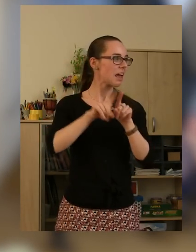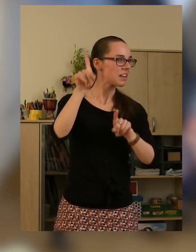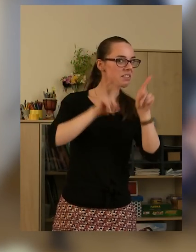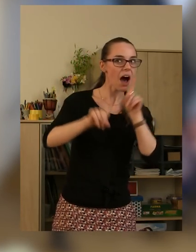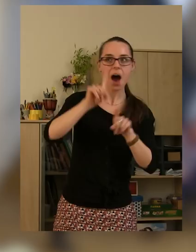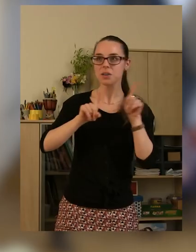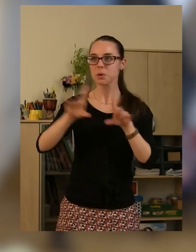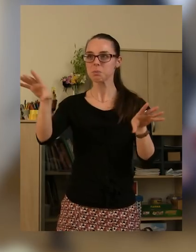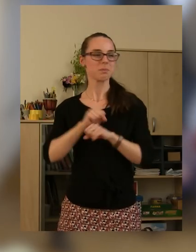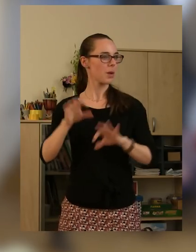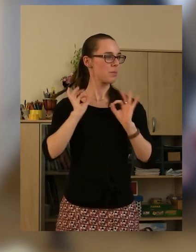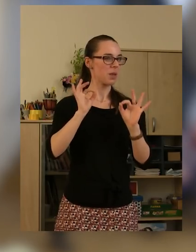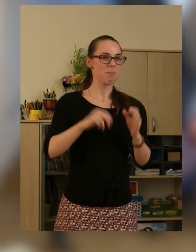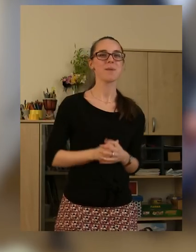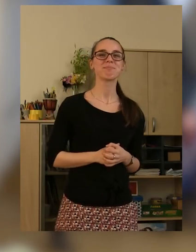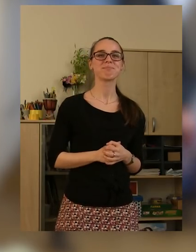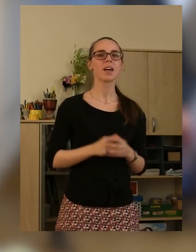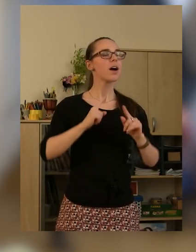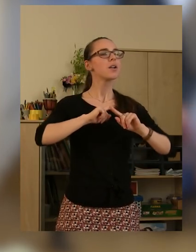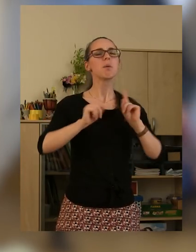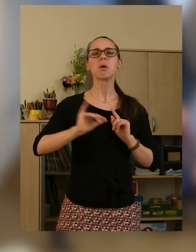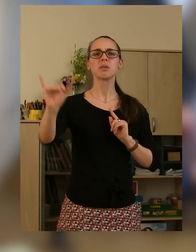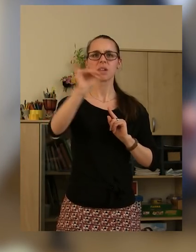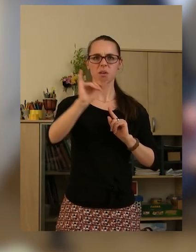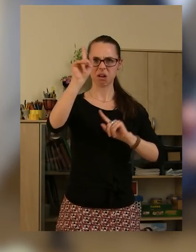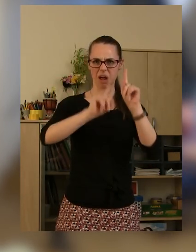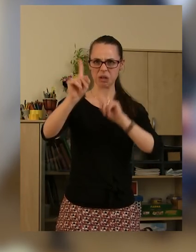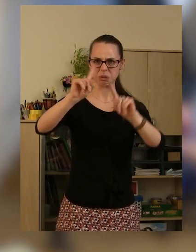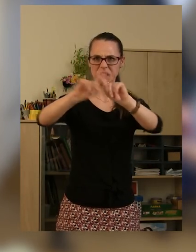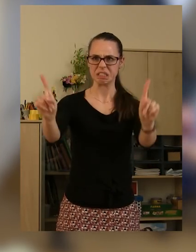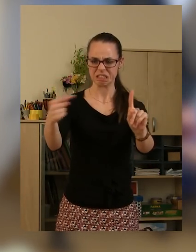Možná se vám vůbec nelíbí, když někdo říká něco úplně jiného.